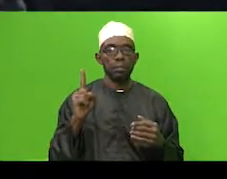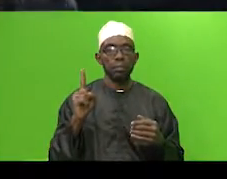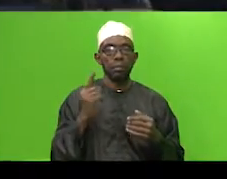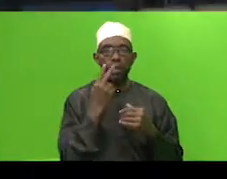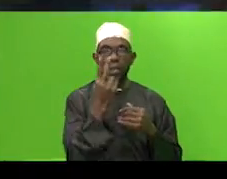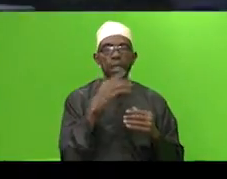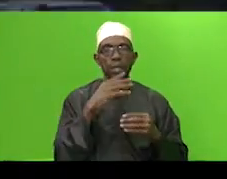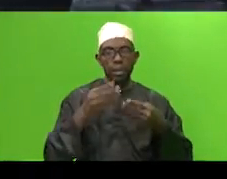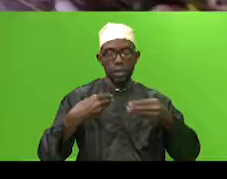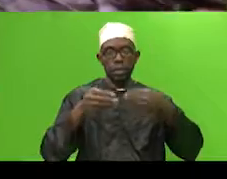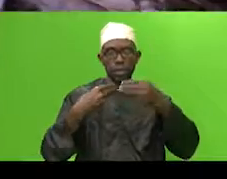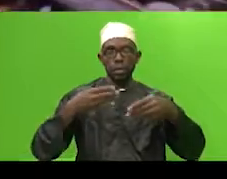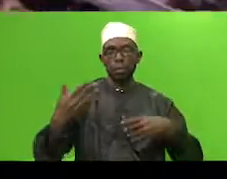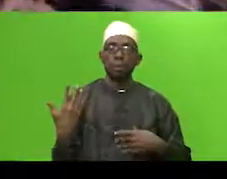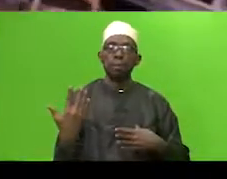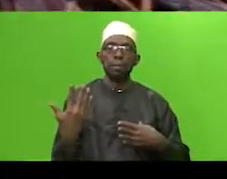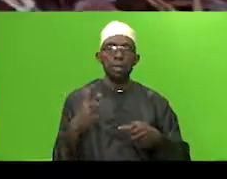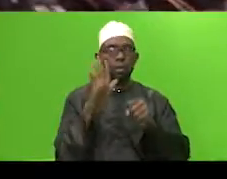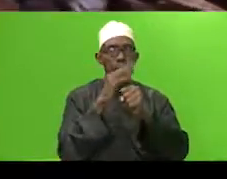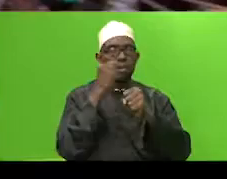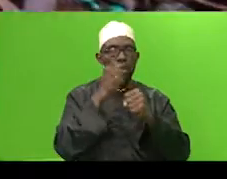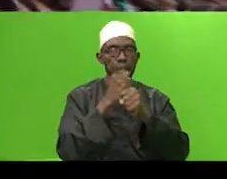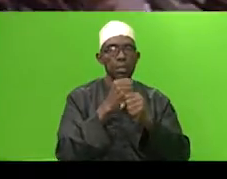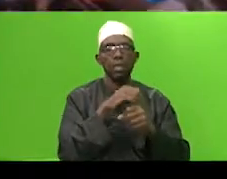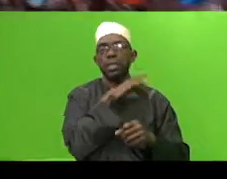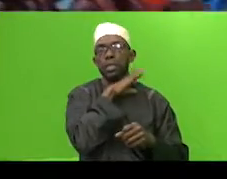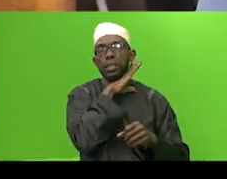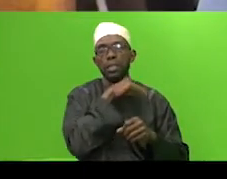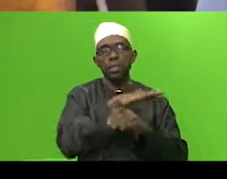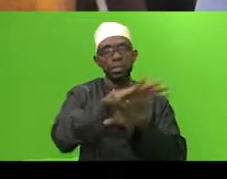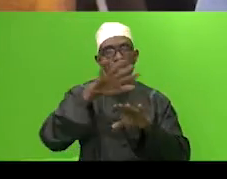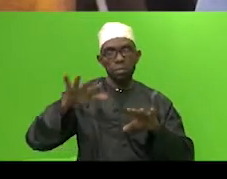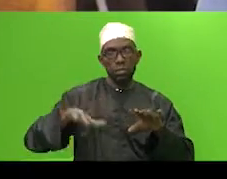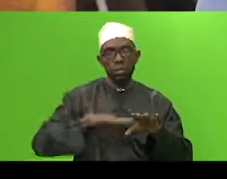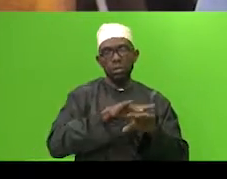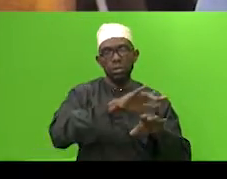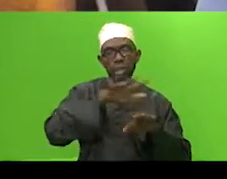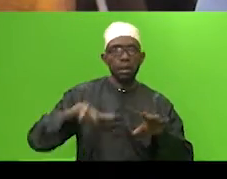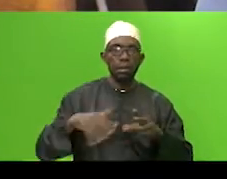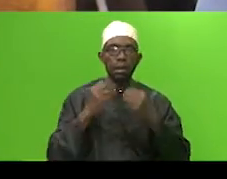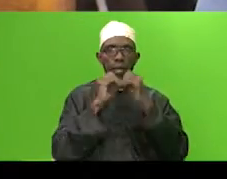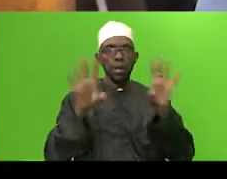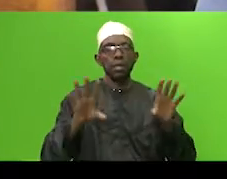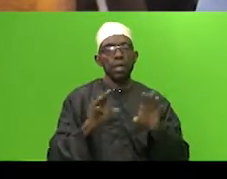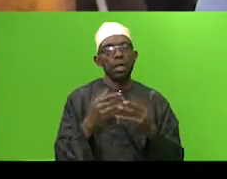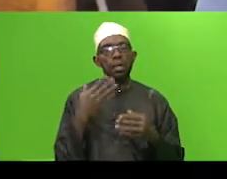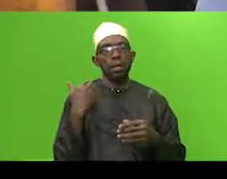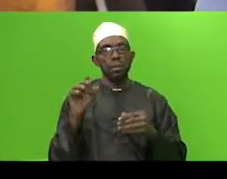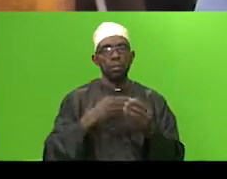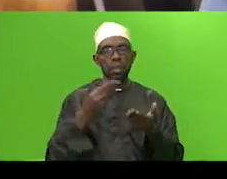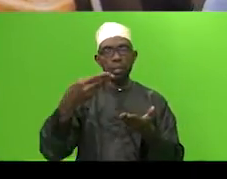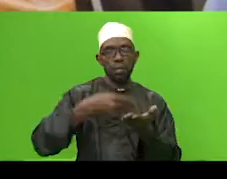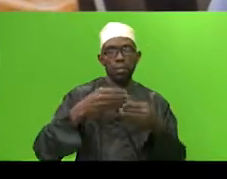Nikiangalia makaratasi pia ilikuwa inachangia uchafu sana. Sasa hii hakuna, lakini nasi tunaumia upande wa mali